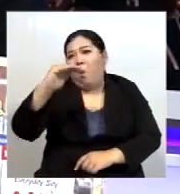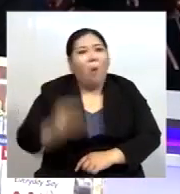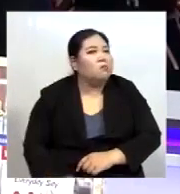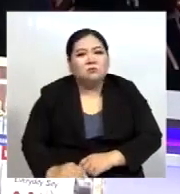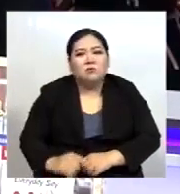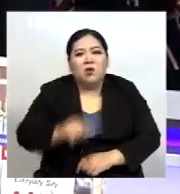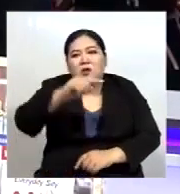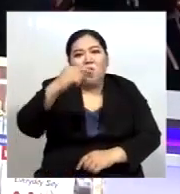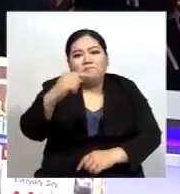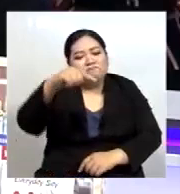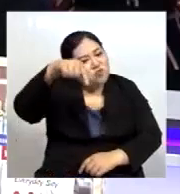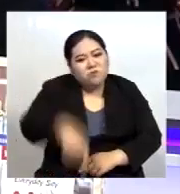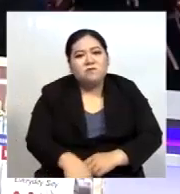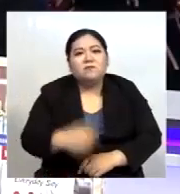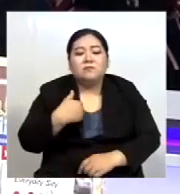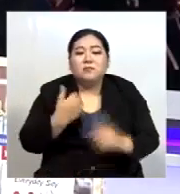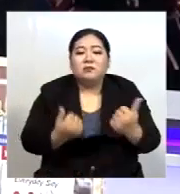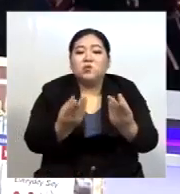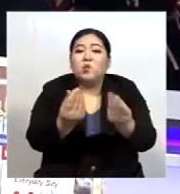อ้างจากสาการการแพร่ระบาดของโควิชนาทีนะครับส่งผลกระทบต่อการดำเนินชีวิตประจำวันของประชาชนการทำธุรกิจการวิตกกังวลต่อภาวะเศรษฐกิจในอนาคตส่งผลให้ดัชนีความเชื่อมั่นในเดือนกุมภาพันธ์นะครับต่ำสุดในรอบ21